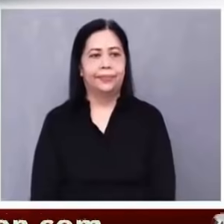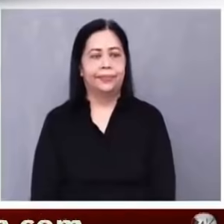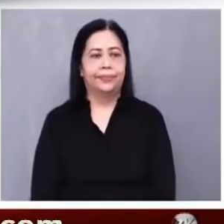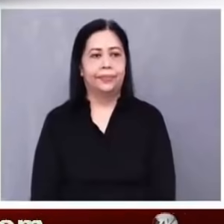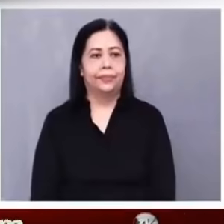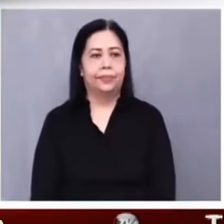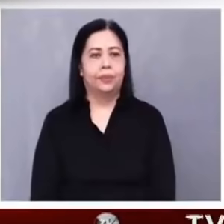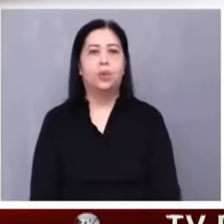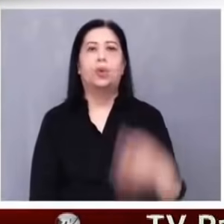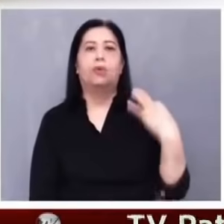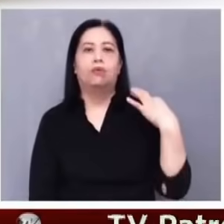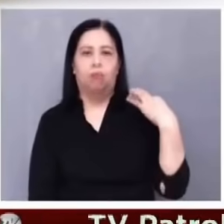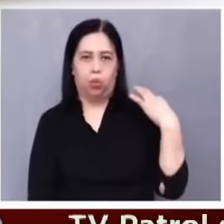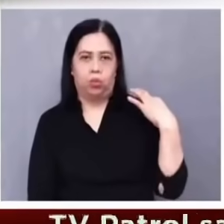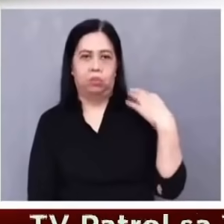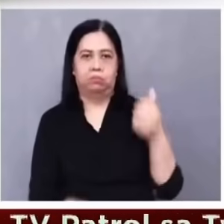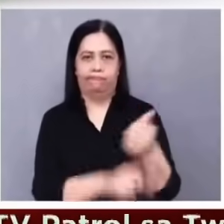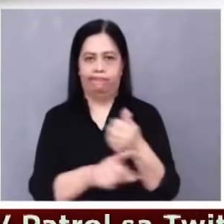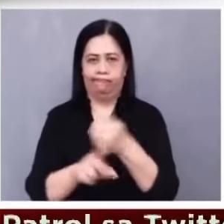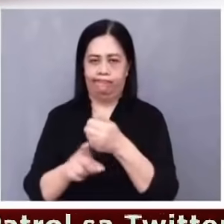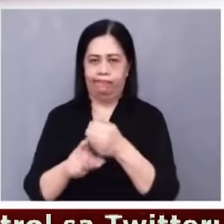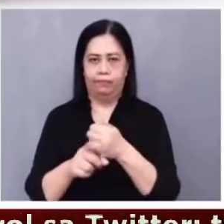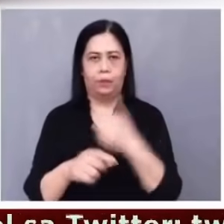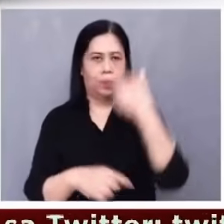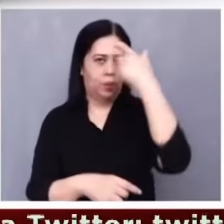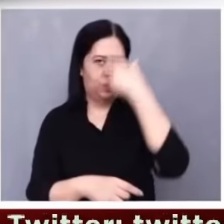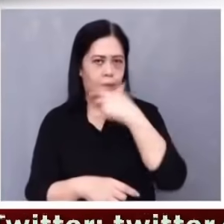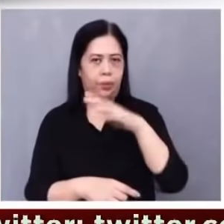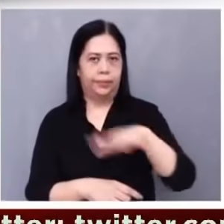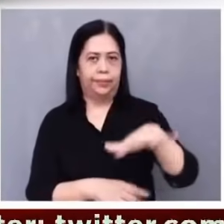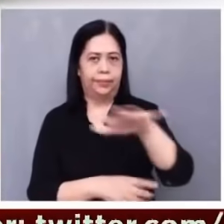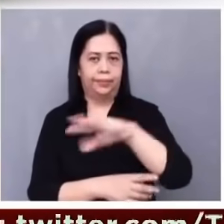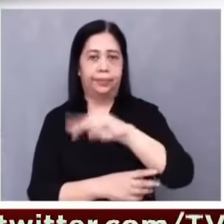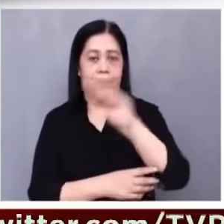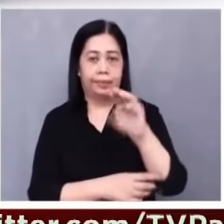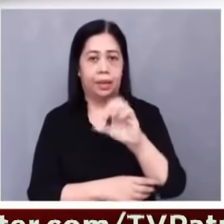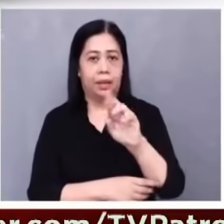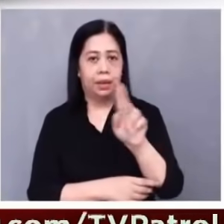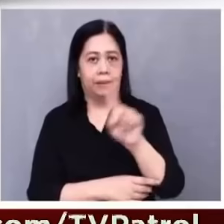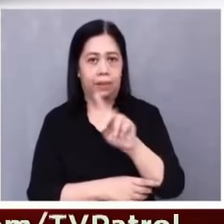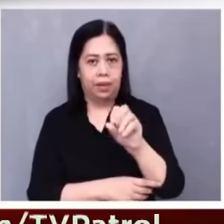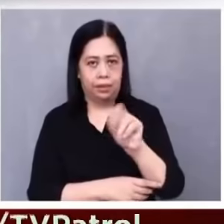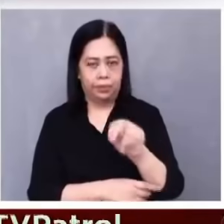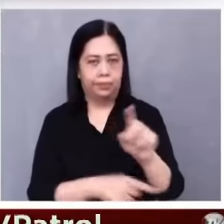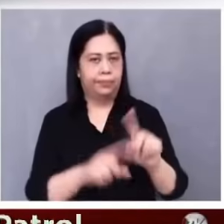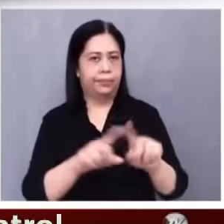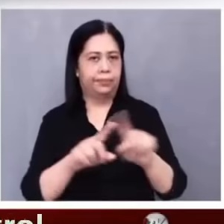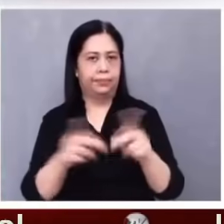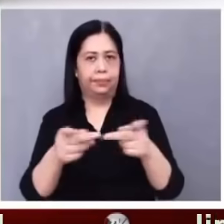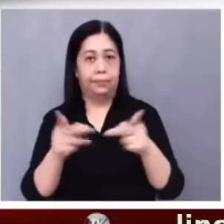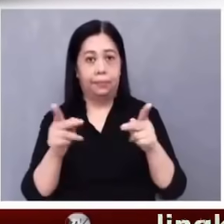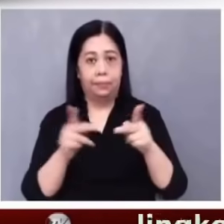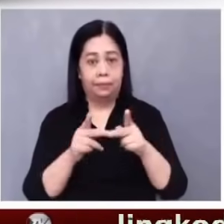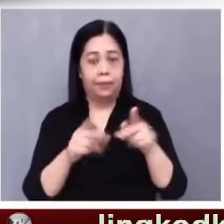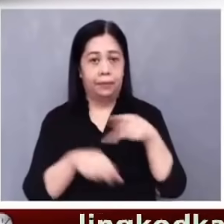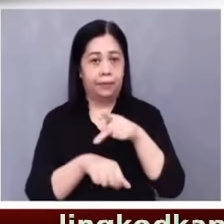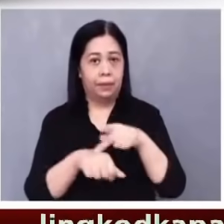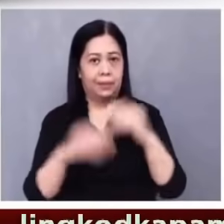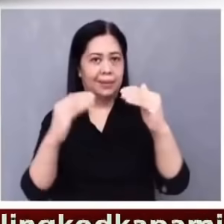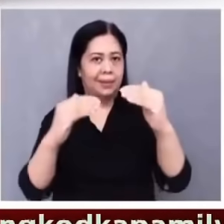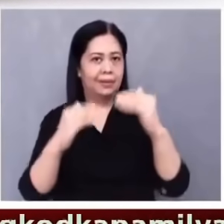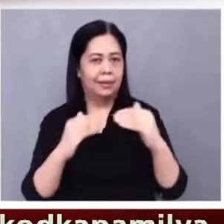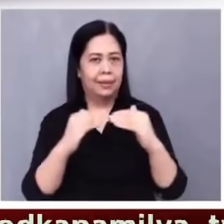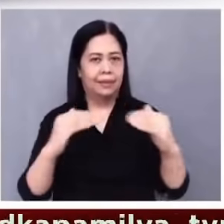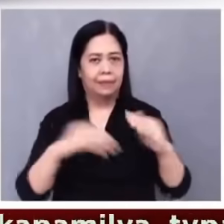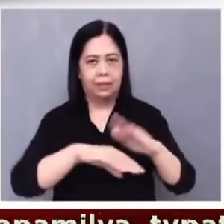Voluntaryo na ang pagsusuot ng face shield sa Metro Manila, Calabarzon at ibang mga lugar sa bansa na nasa ilalim ng Alert Levels